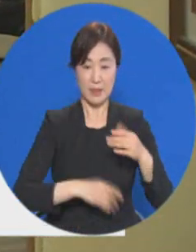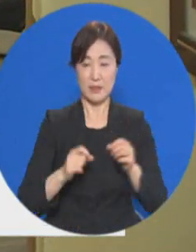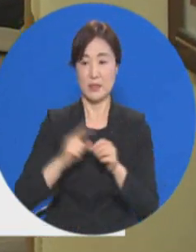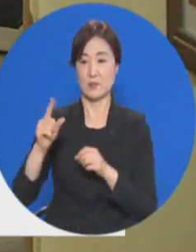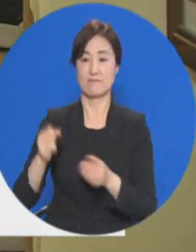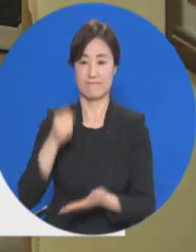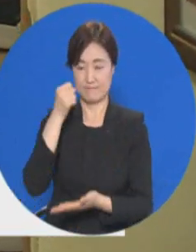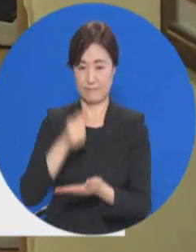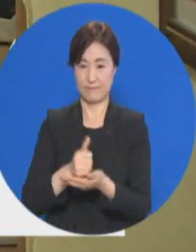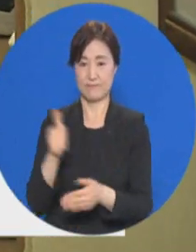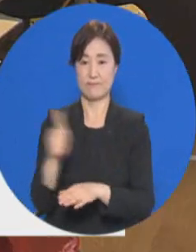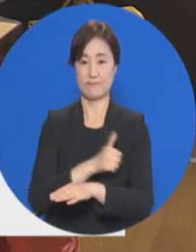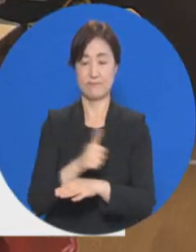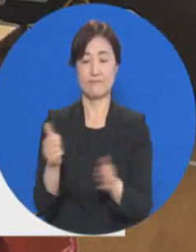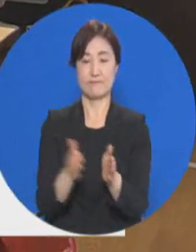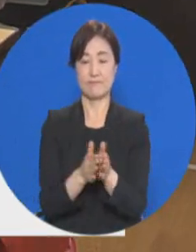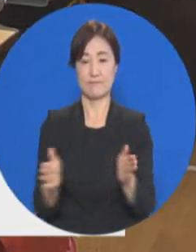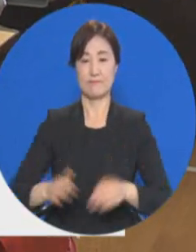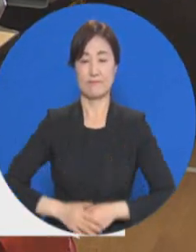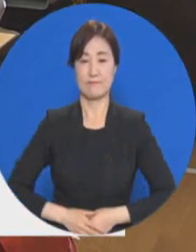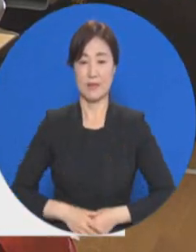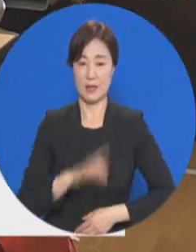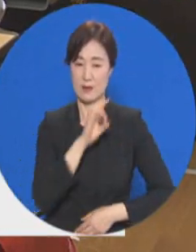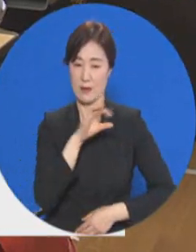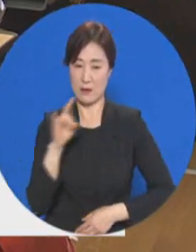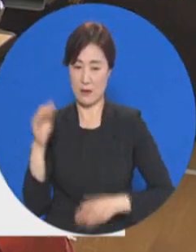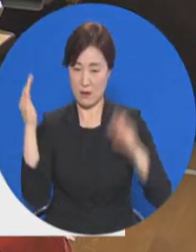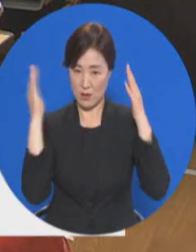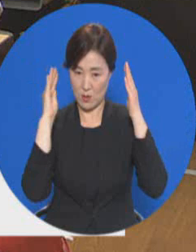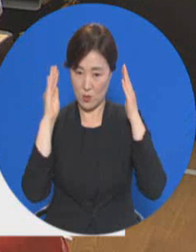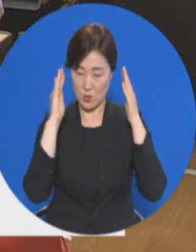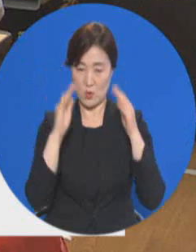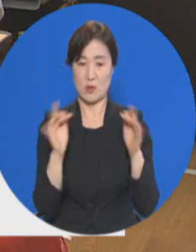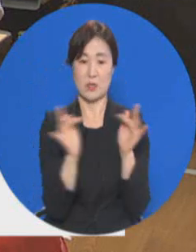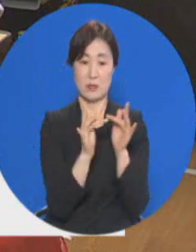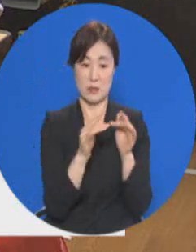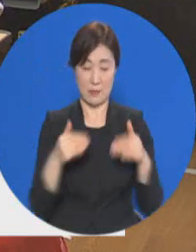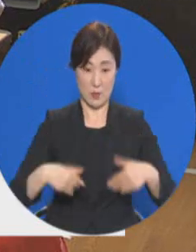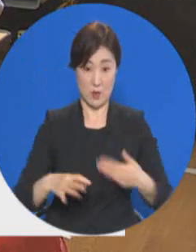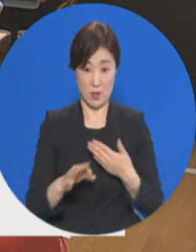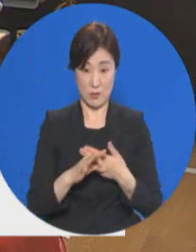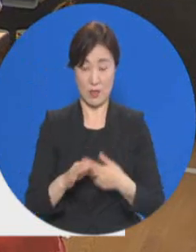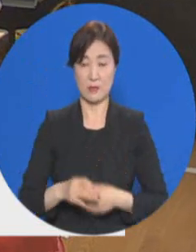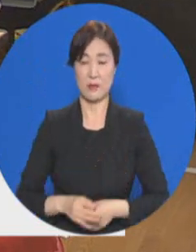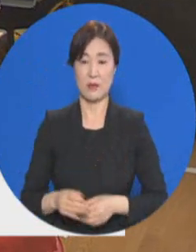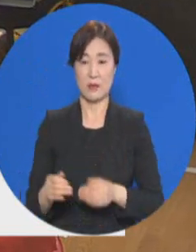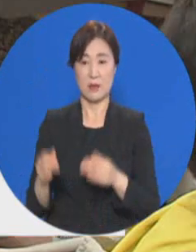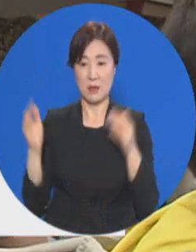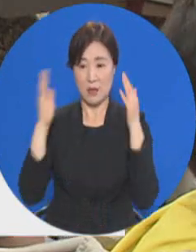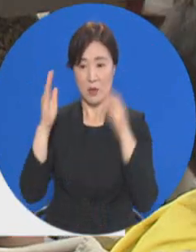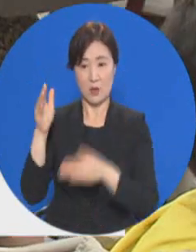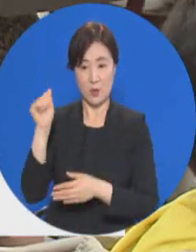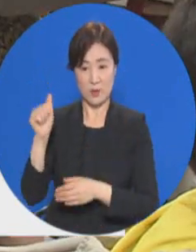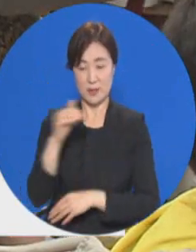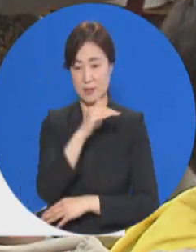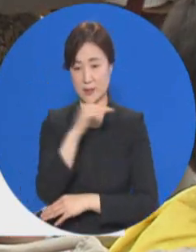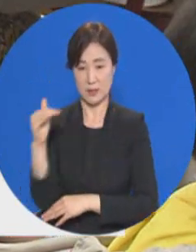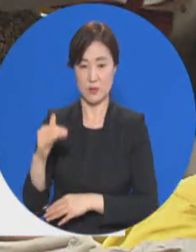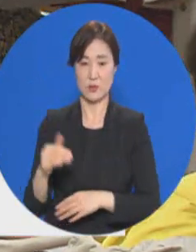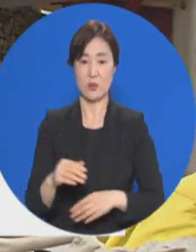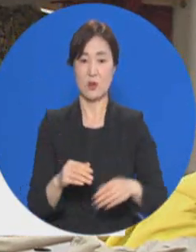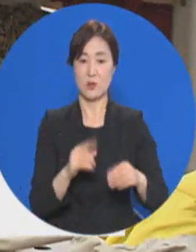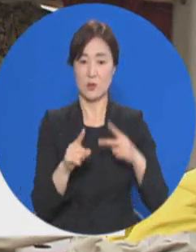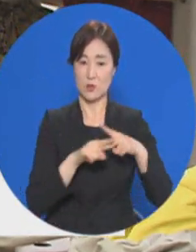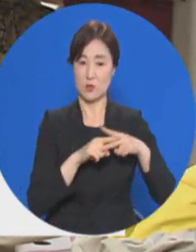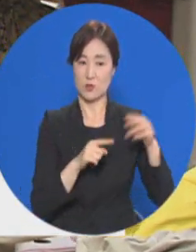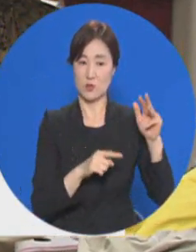들어갔습니다. 전남교육청은 각급 학교에서 원격 수업이 필요하다고 판단할 경우 원격 수업 기준인 초등